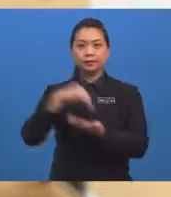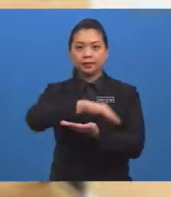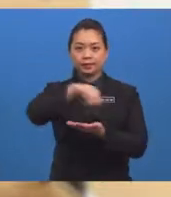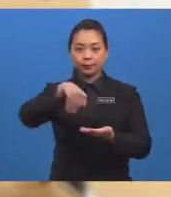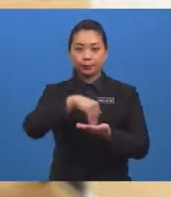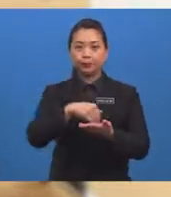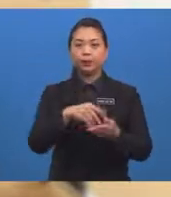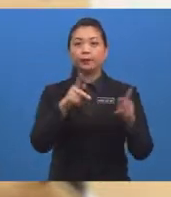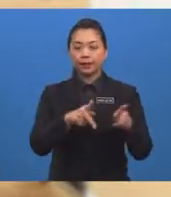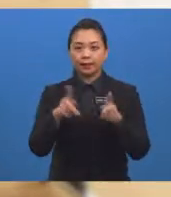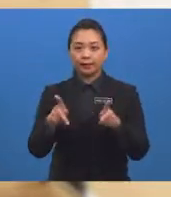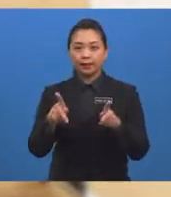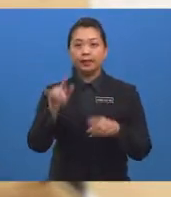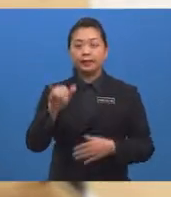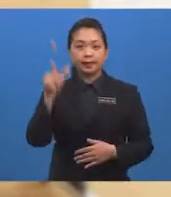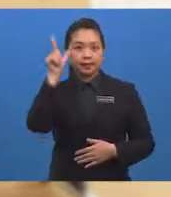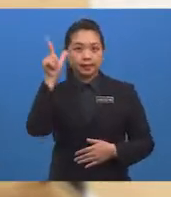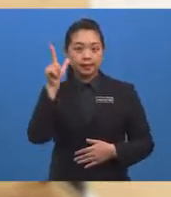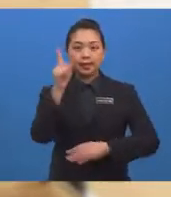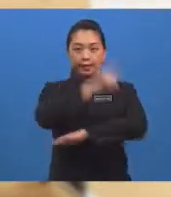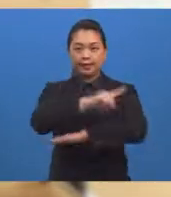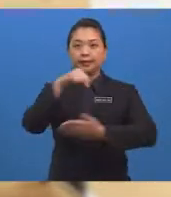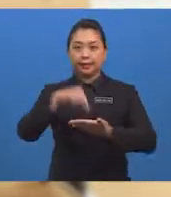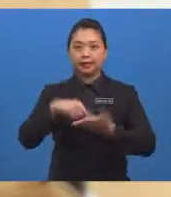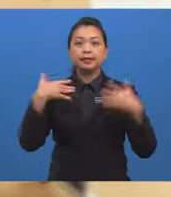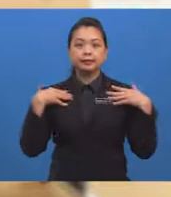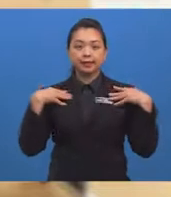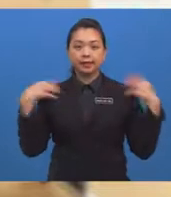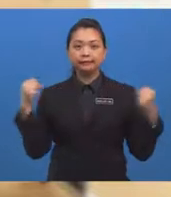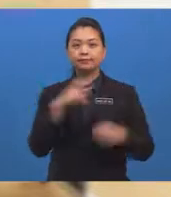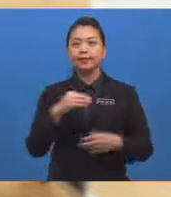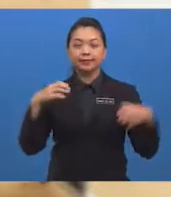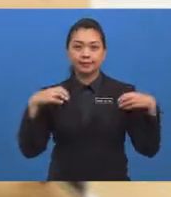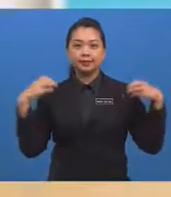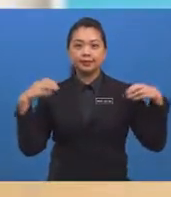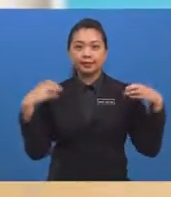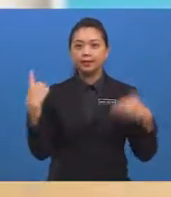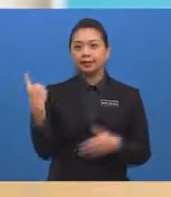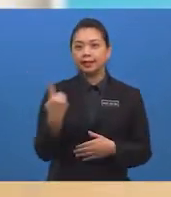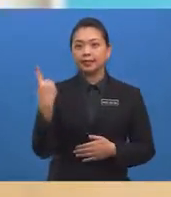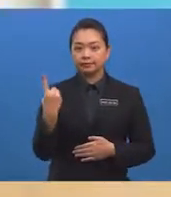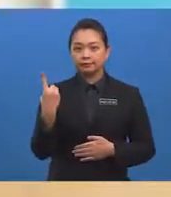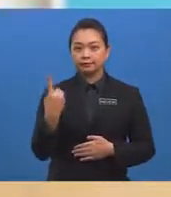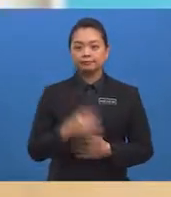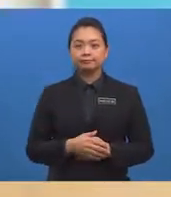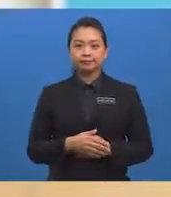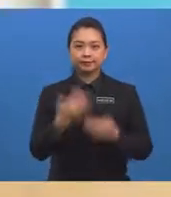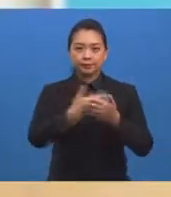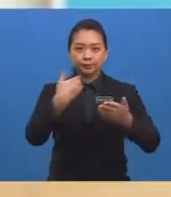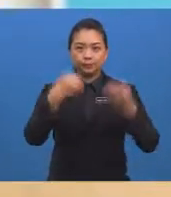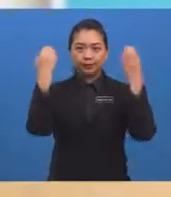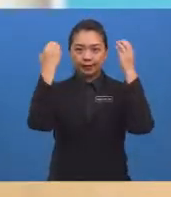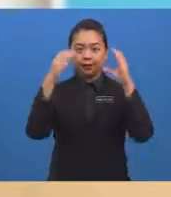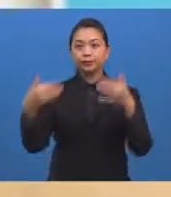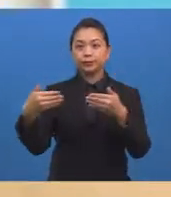yang menonton siaran kita pada hari ini sihat dan ceria selalu. Sebelum cikgu